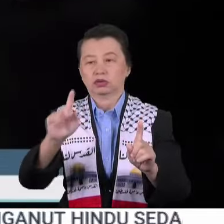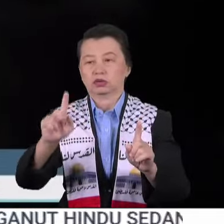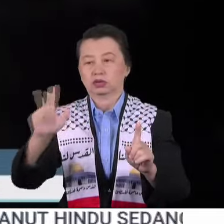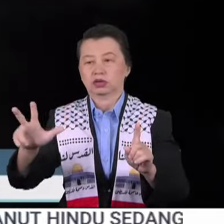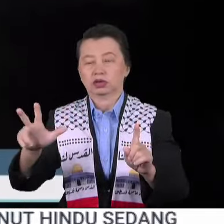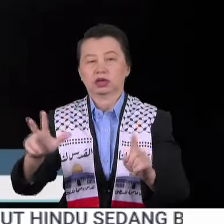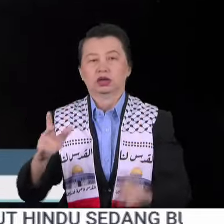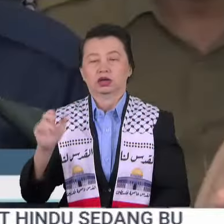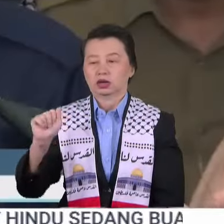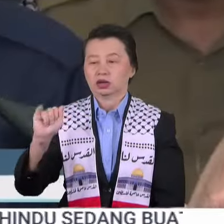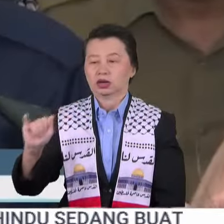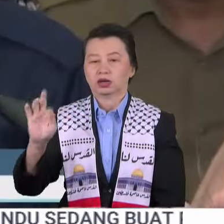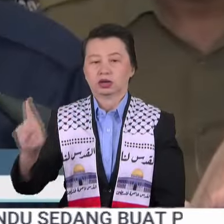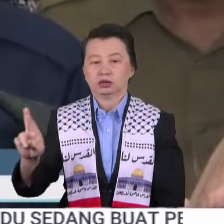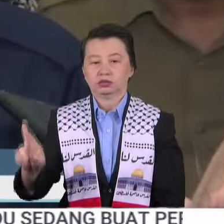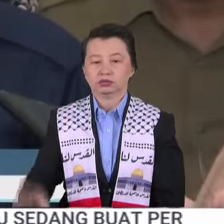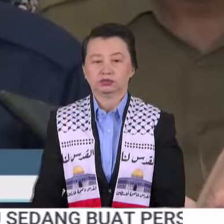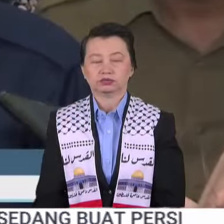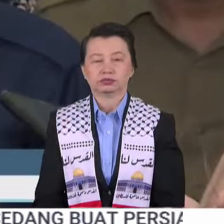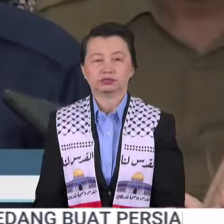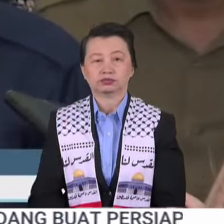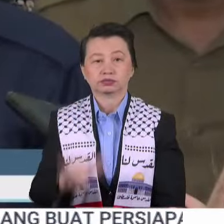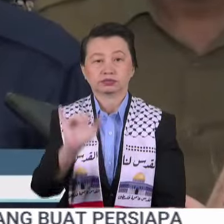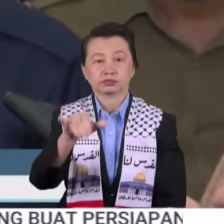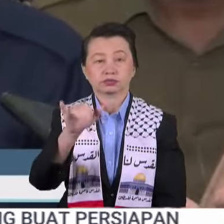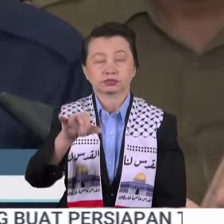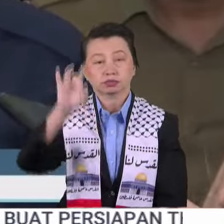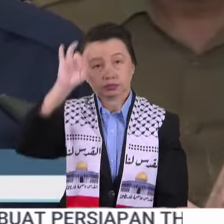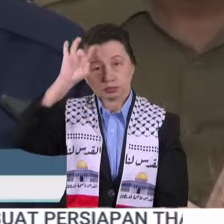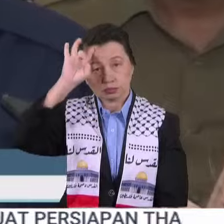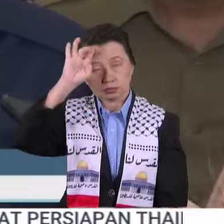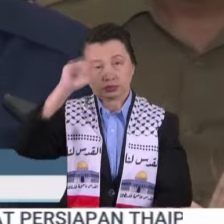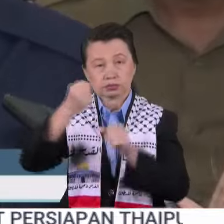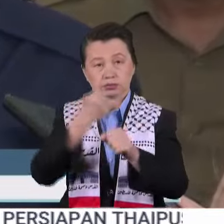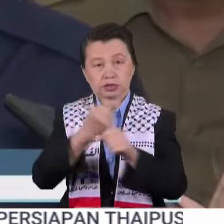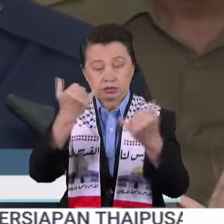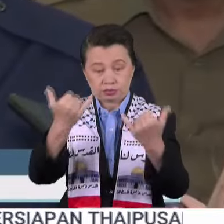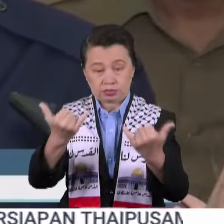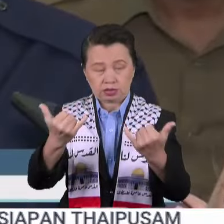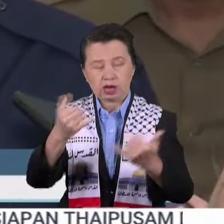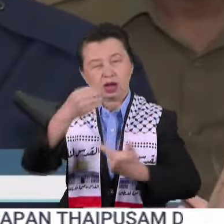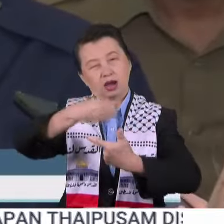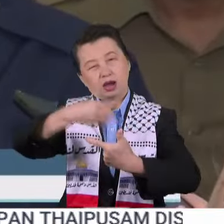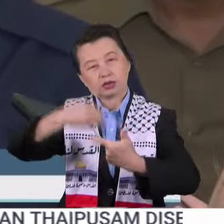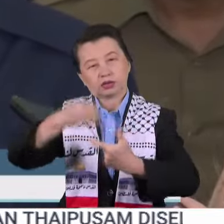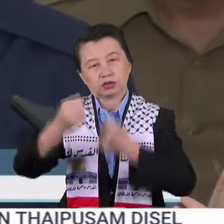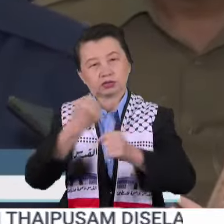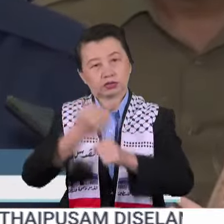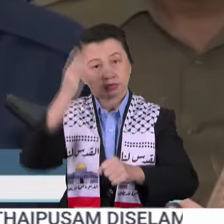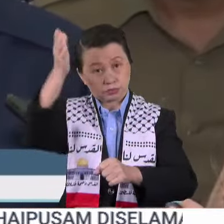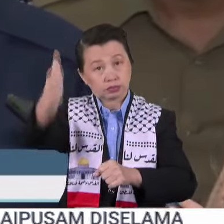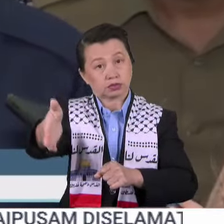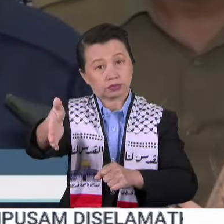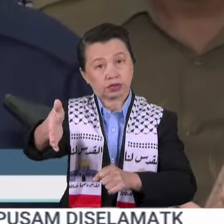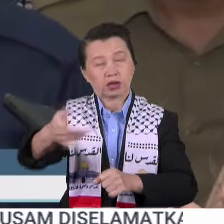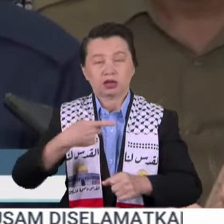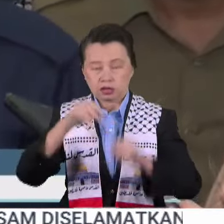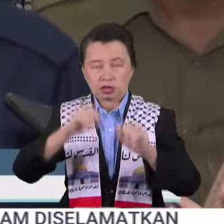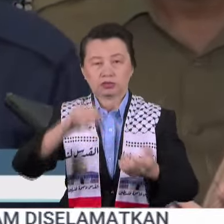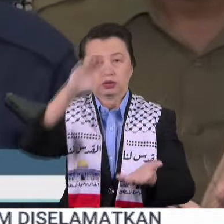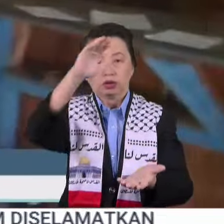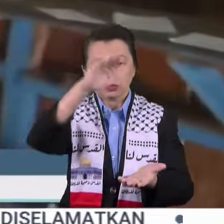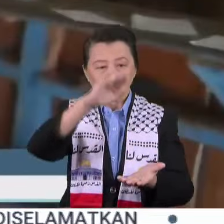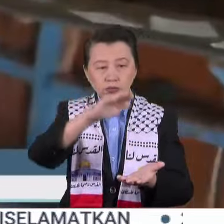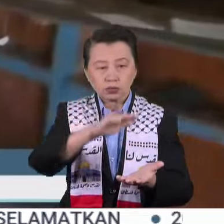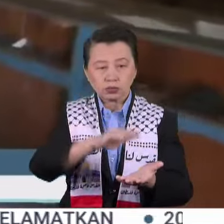101,113 AIR. InsyaAllah dalam tahun ini atau mungkin tahun depan dengan inisiatif ini kita boleh kurangkan